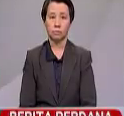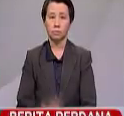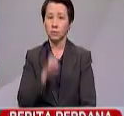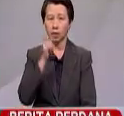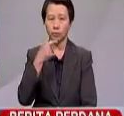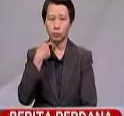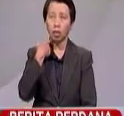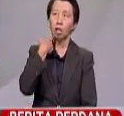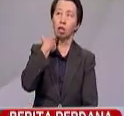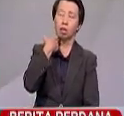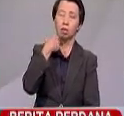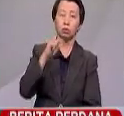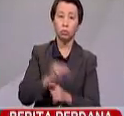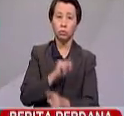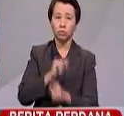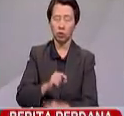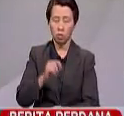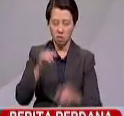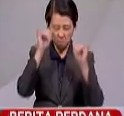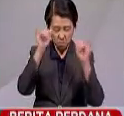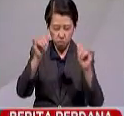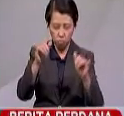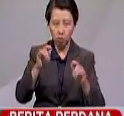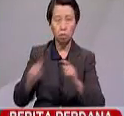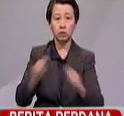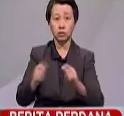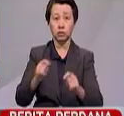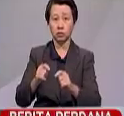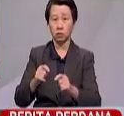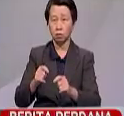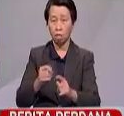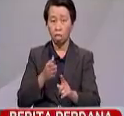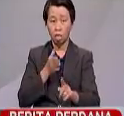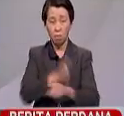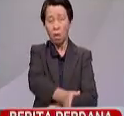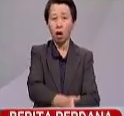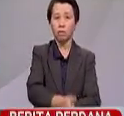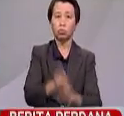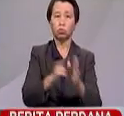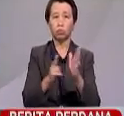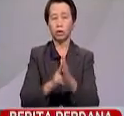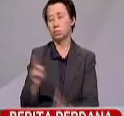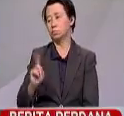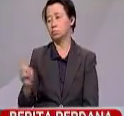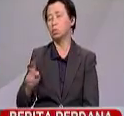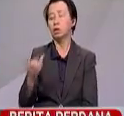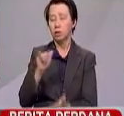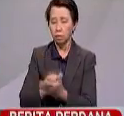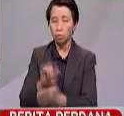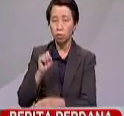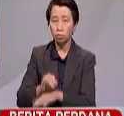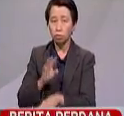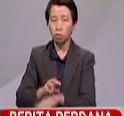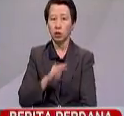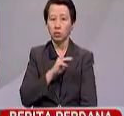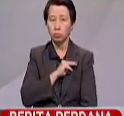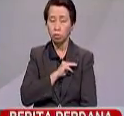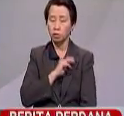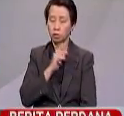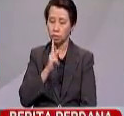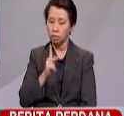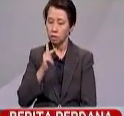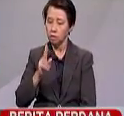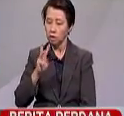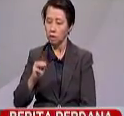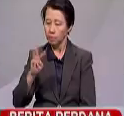tidak perlu ugutan, gunakan kekerasan ataupun bertindak di luar batasan undang-undang. Itu nasihat Menteri Komunikasi dan Multimedia